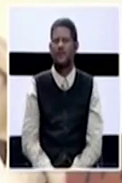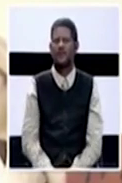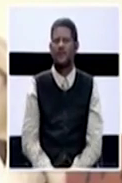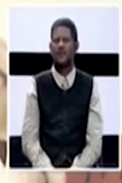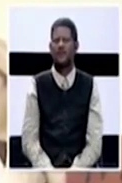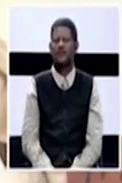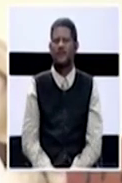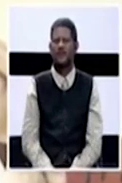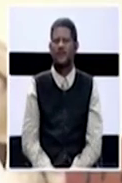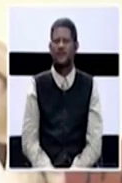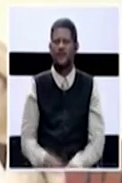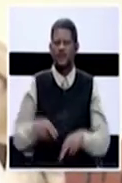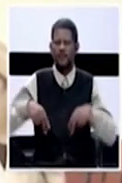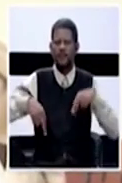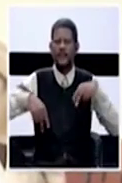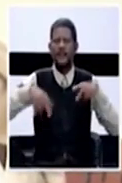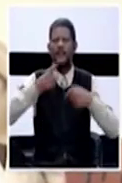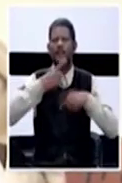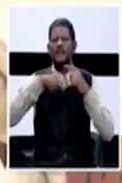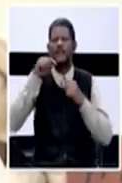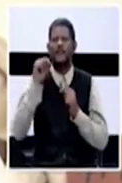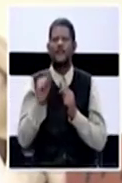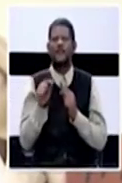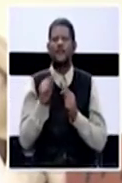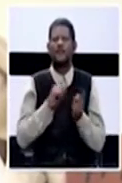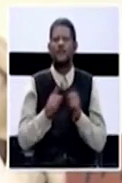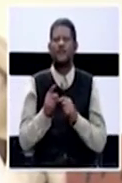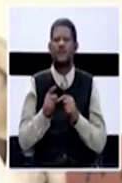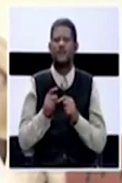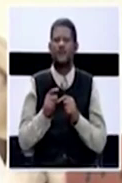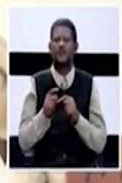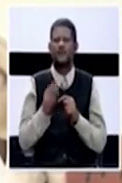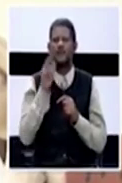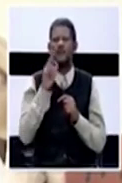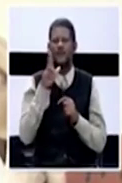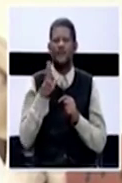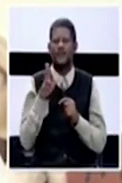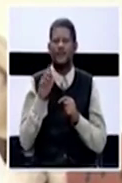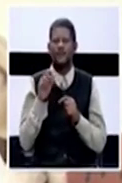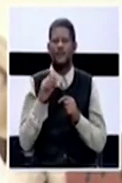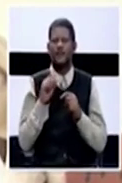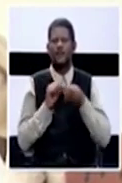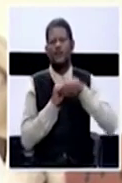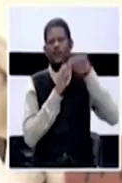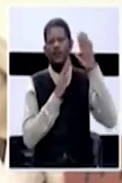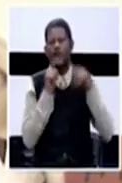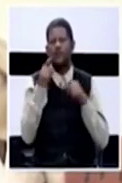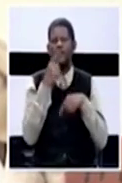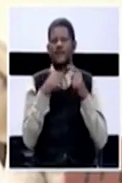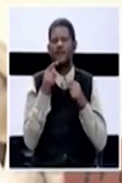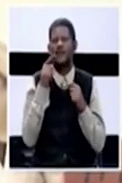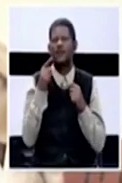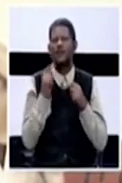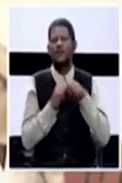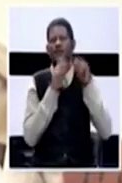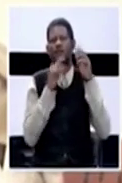ብያራ ወሪድና ካብኡ ብእግርና ተጓዒዝና ናብዚ ጎቦ ሕረት ዝብልዎ ኣለካ በሪኽ ጎቦ ኣብኡ መፂና ማለት እዩ ኣብኡ ወፂና